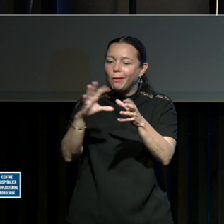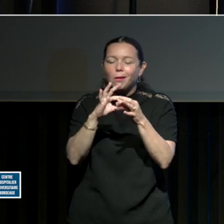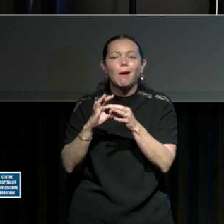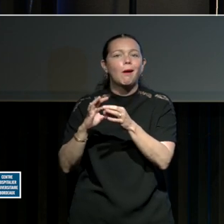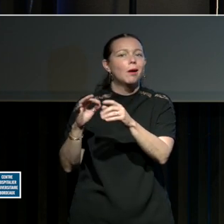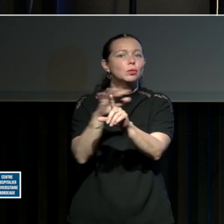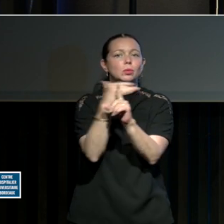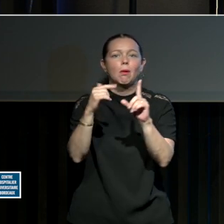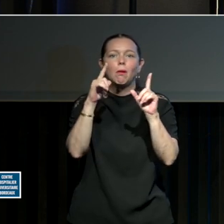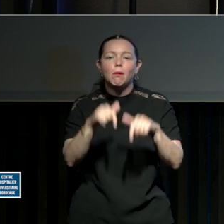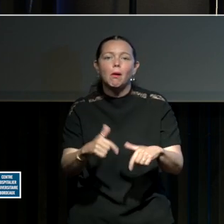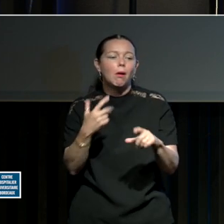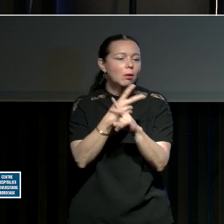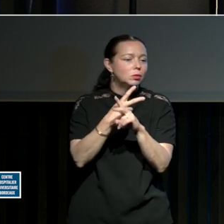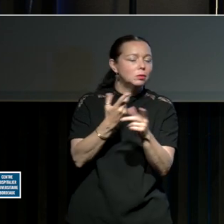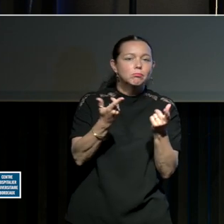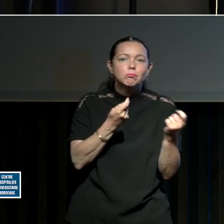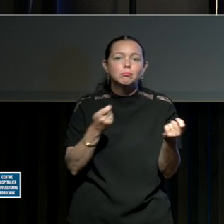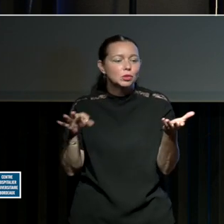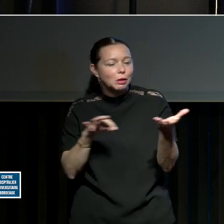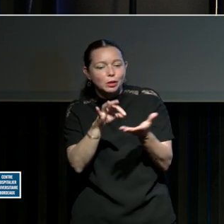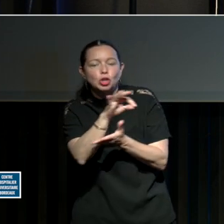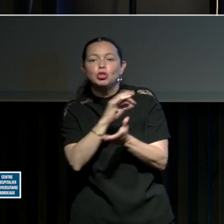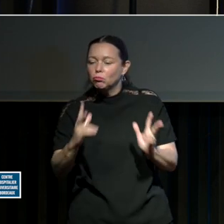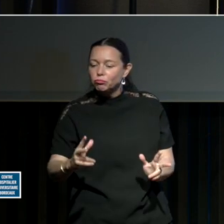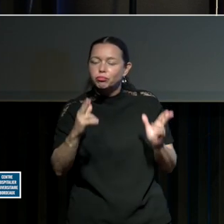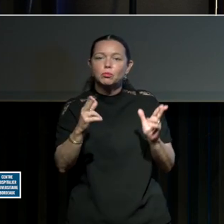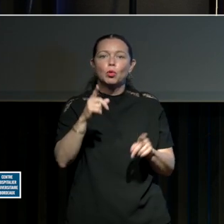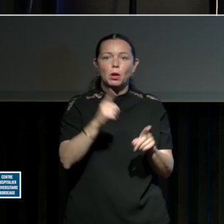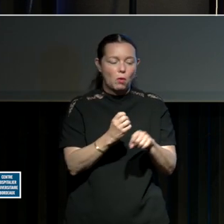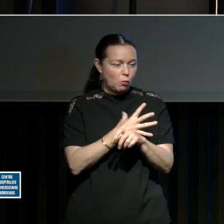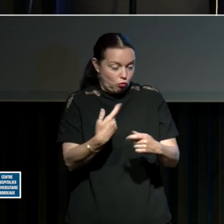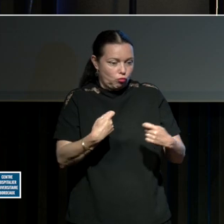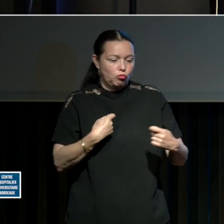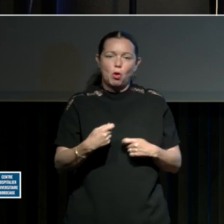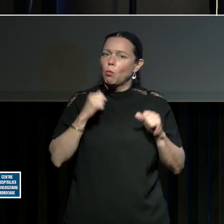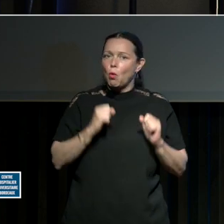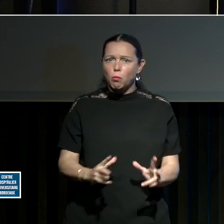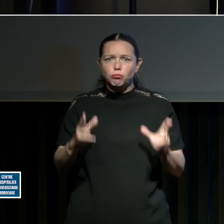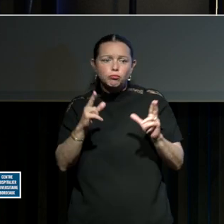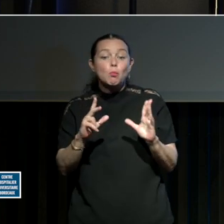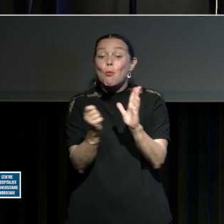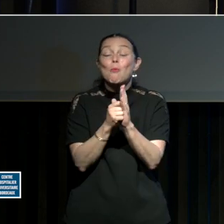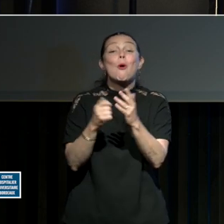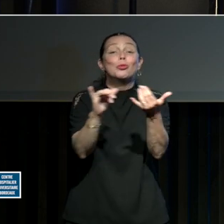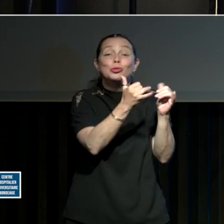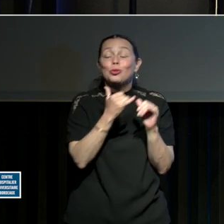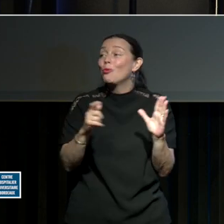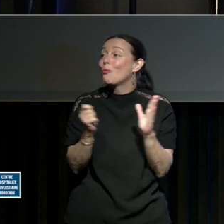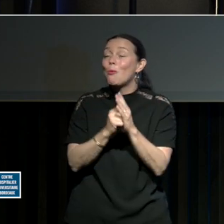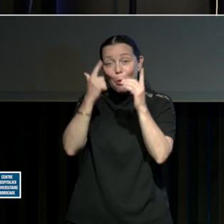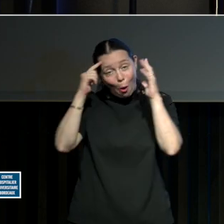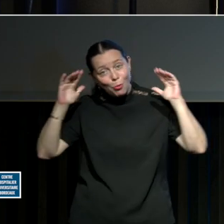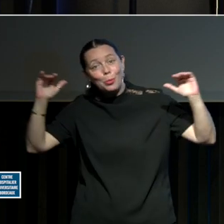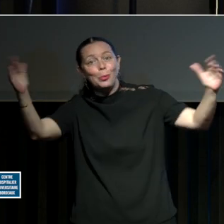outils d'adaptation au confinement, des stratégies transitoires de régulation des émotions, un espace de jeu et d'évasion, un outil